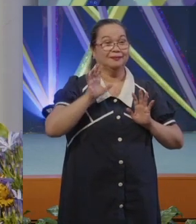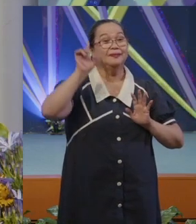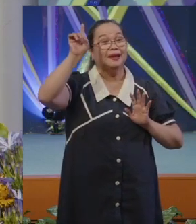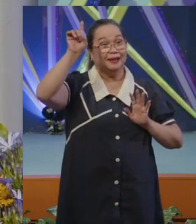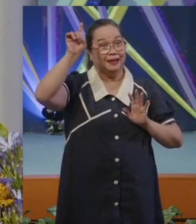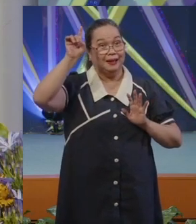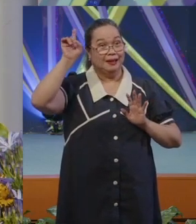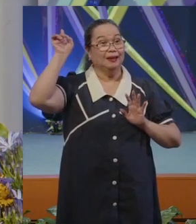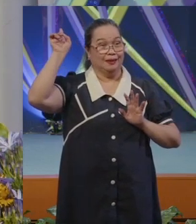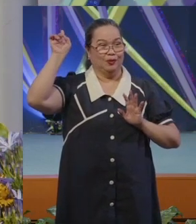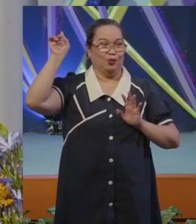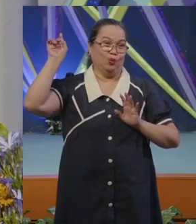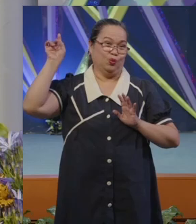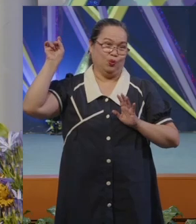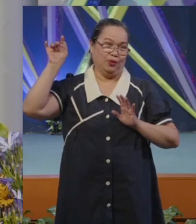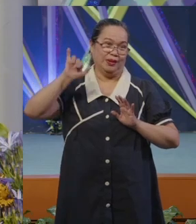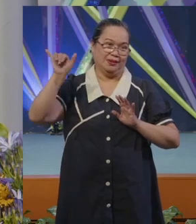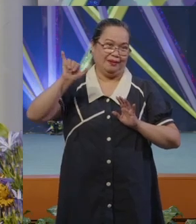Ginawa ko rin po yan.